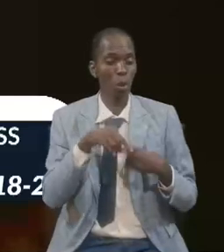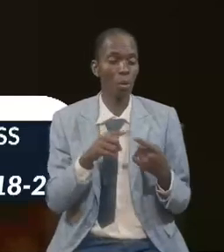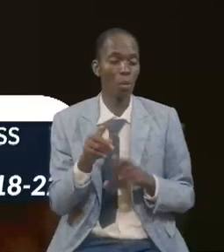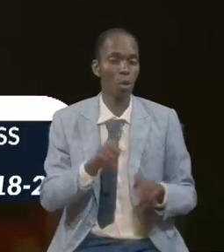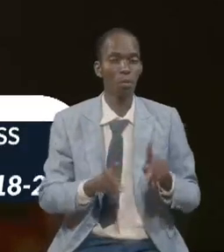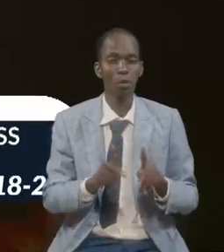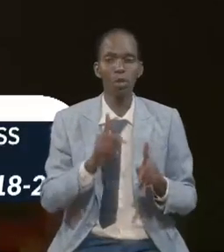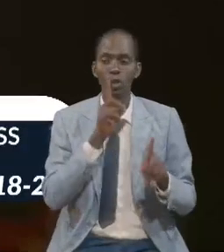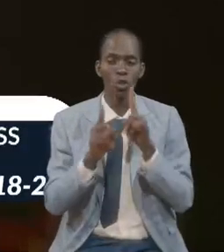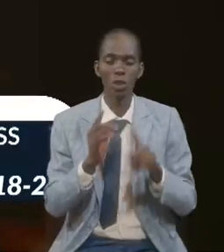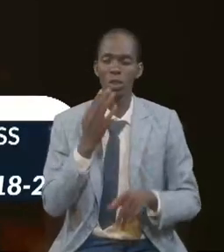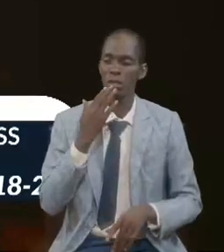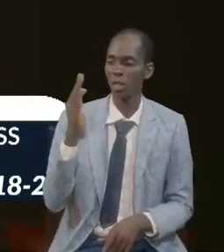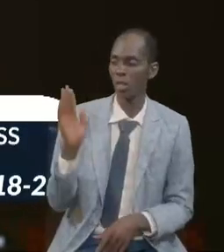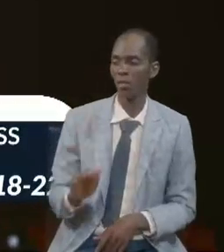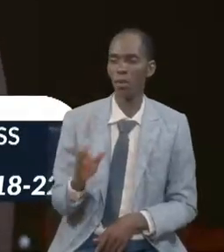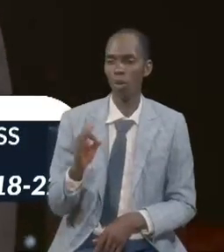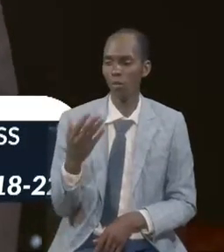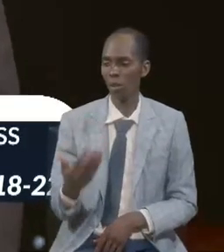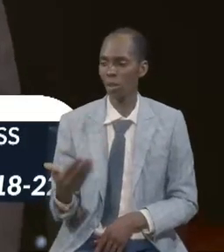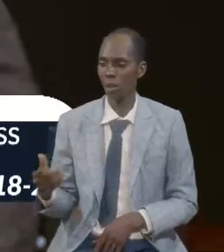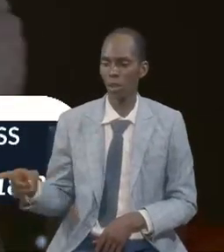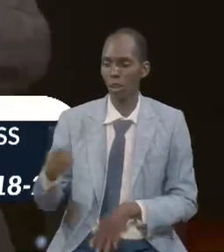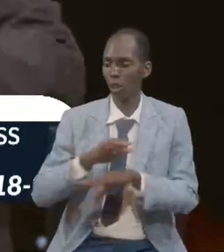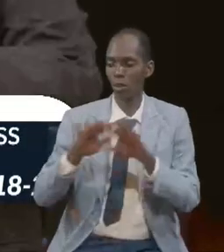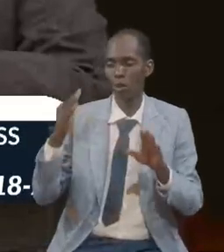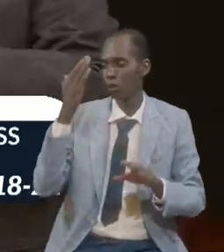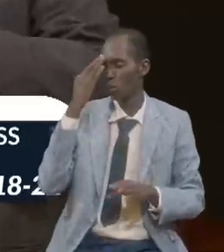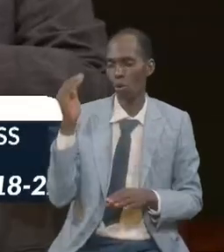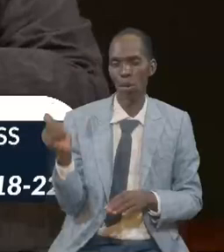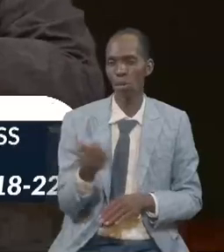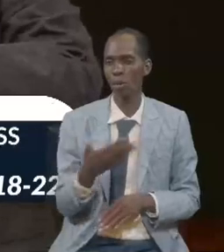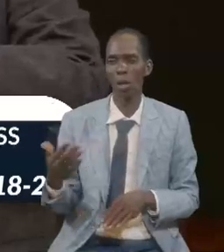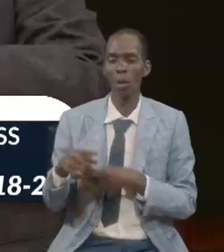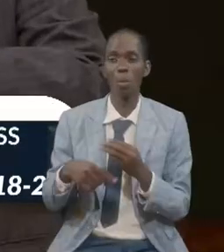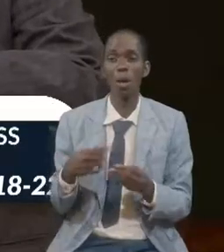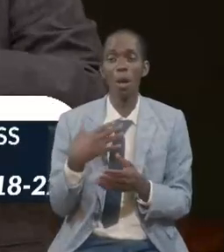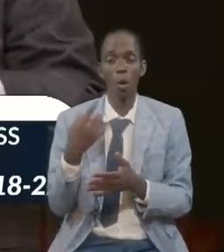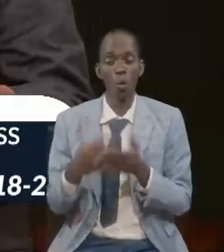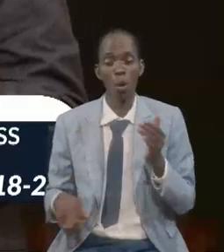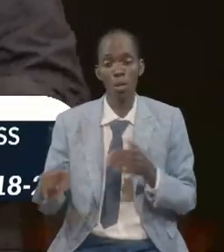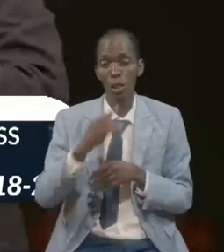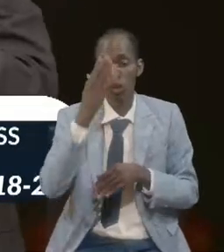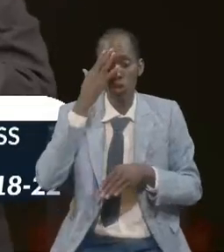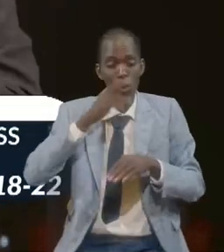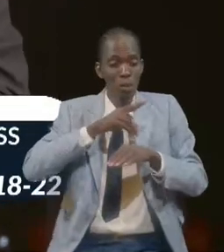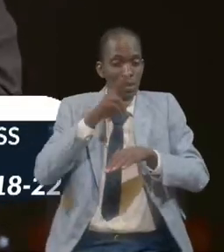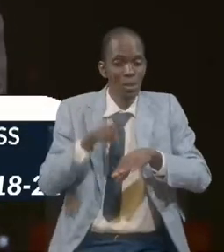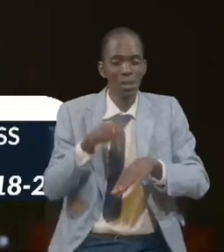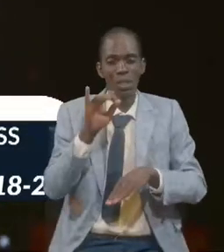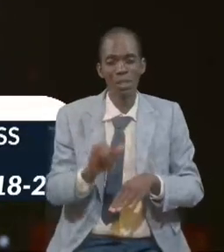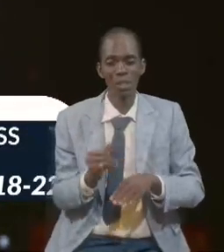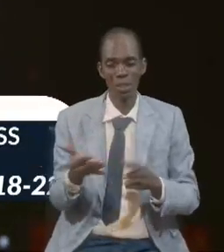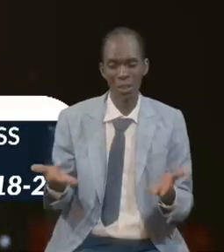parce qu'ils disent qu'ils parlent d'une manière injurieuse de ce qu'ils ignorent. Et ceux qui connaissent,